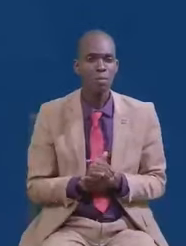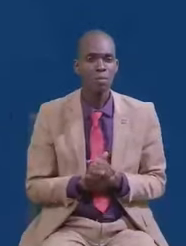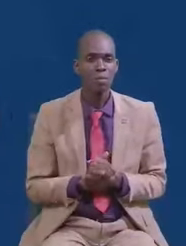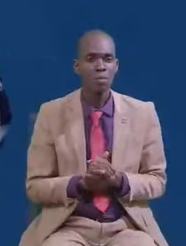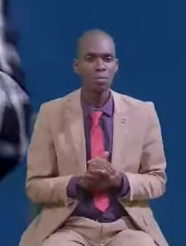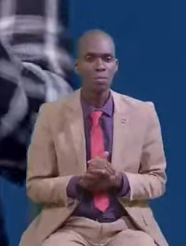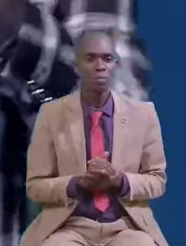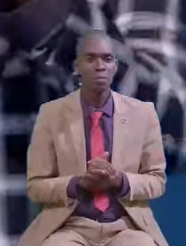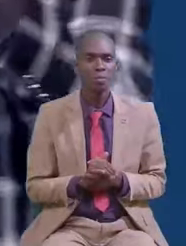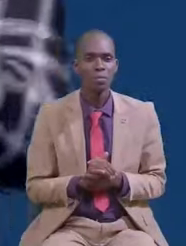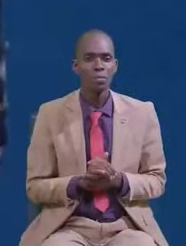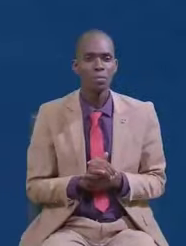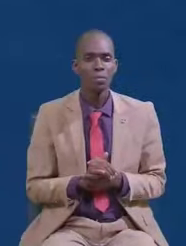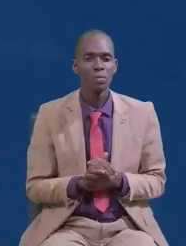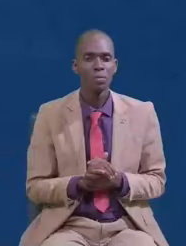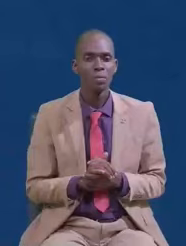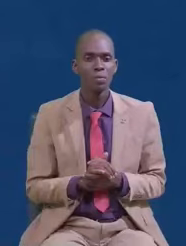l'embrasser pour l'accepter?